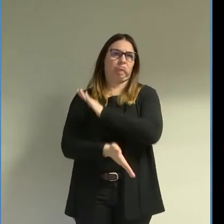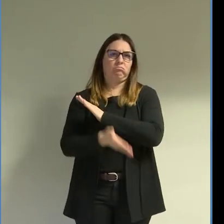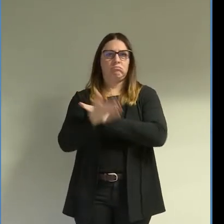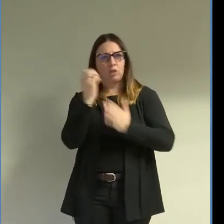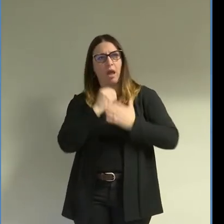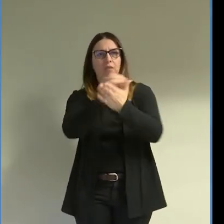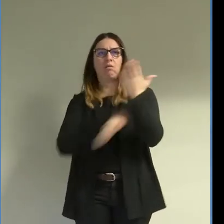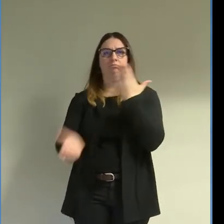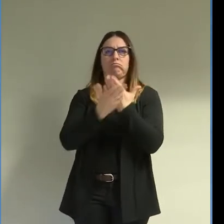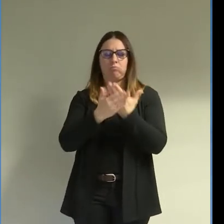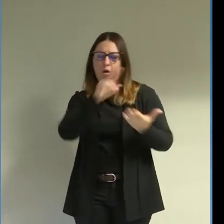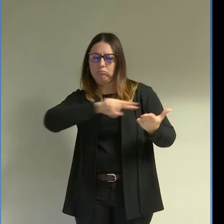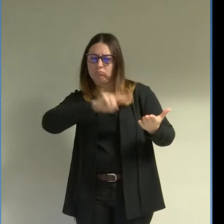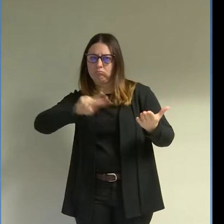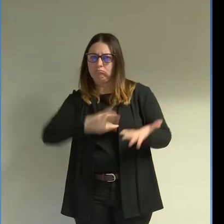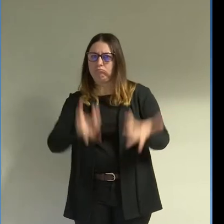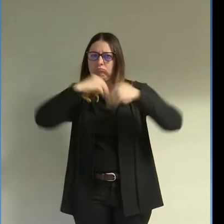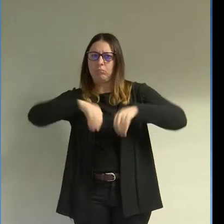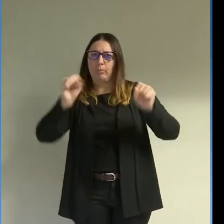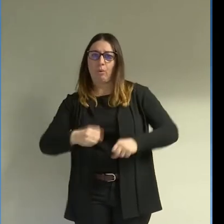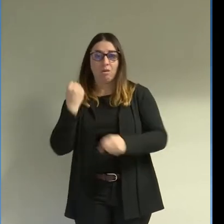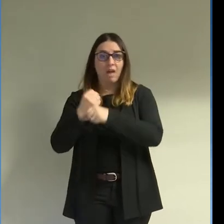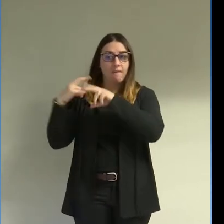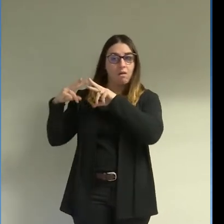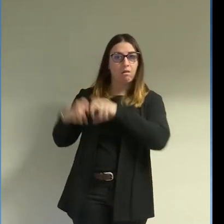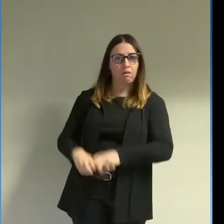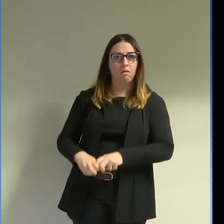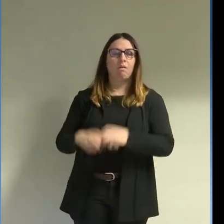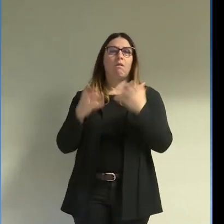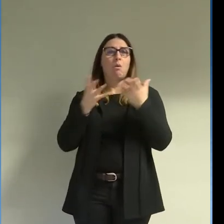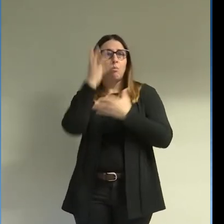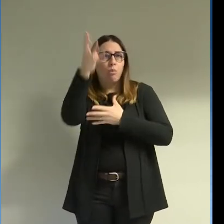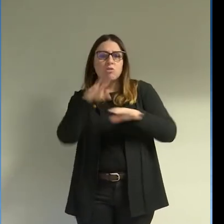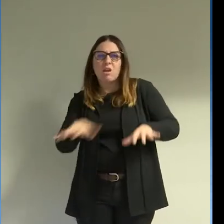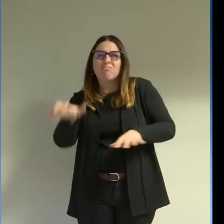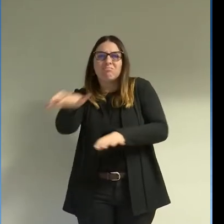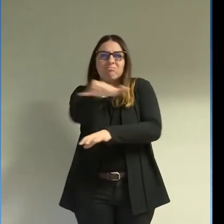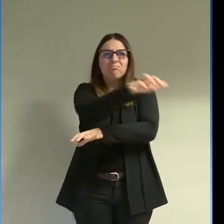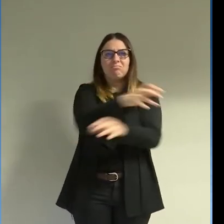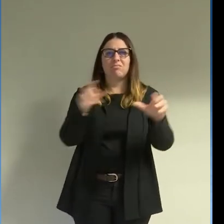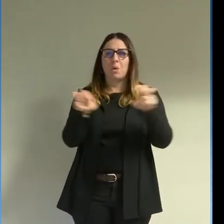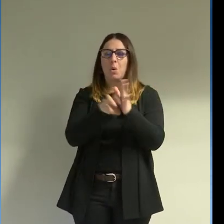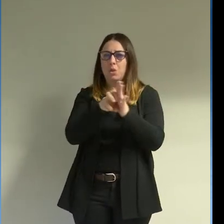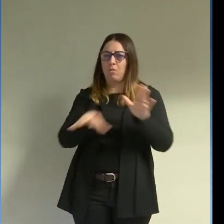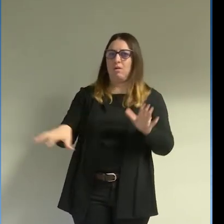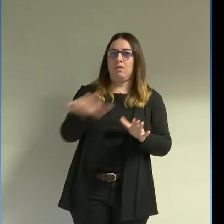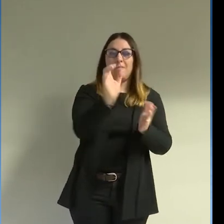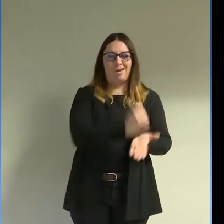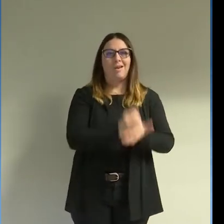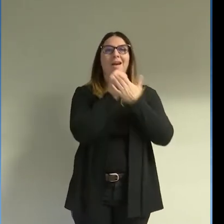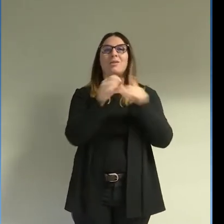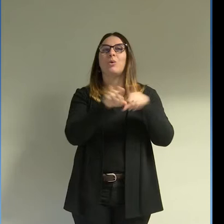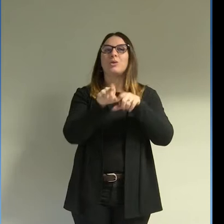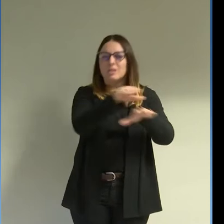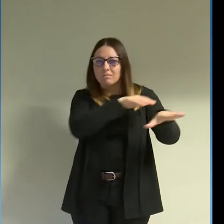délibération c'était un peu un travail exploratoire qui nourrira les projets de territoire de la ville de grenoble mais qui servira aussi de matériaux